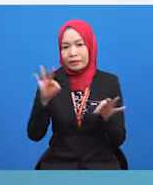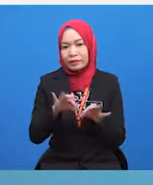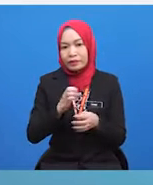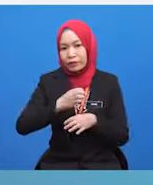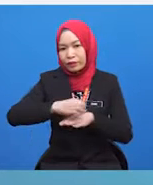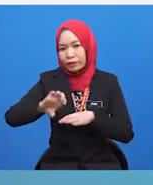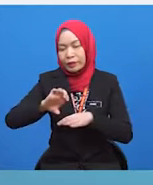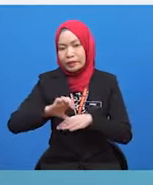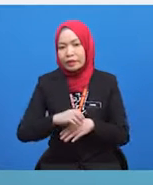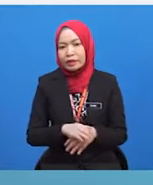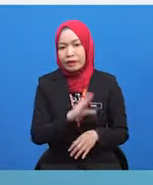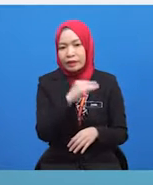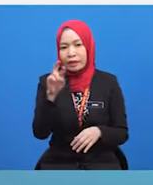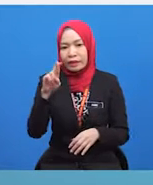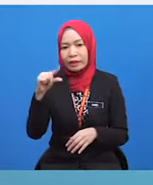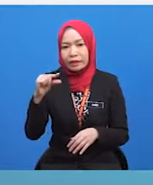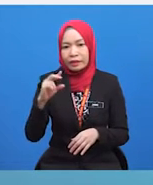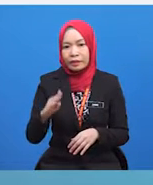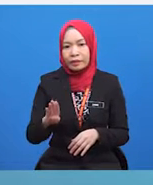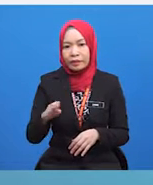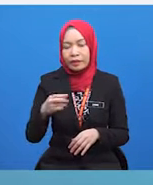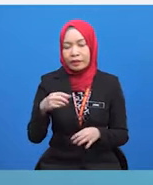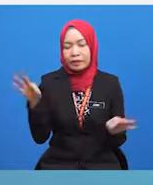manakala RGB sesuai untuk paparan skrin.